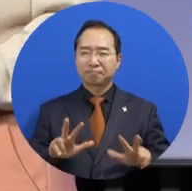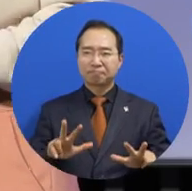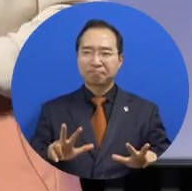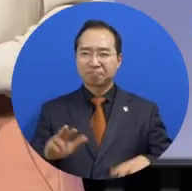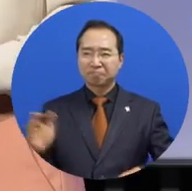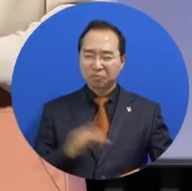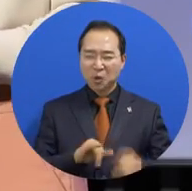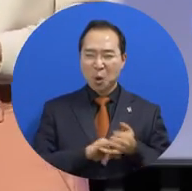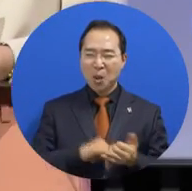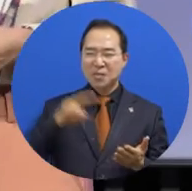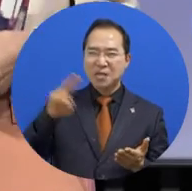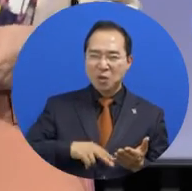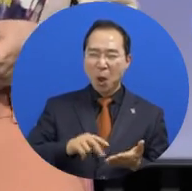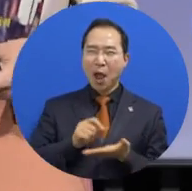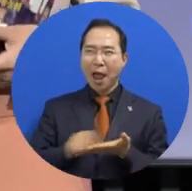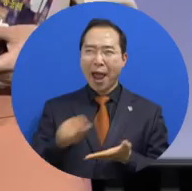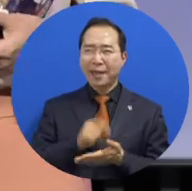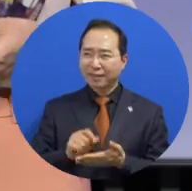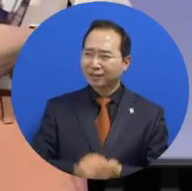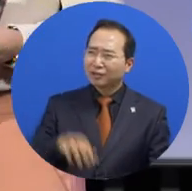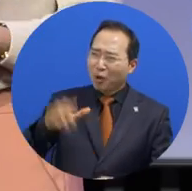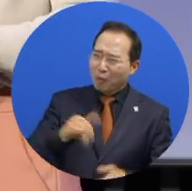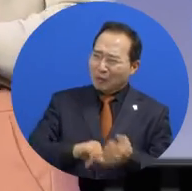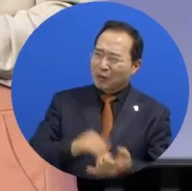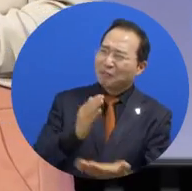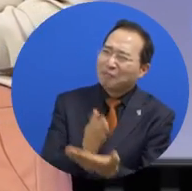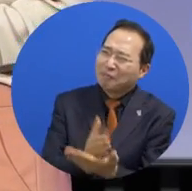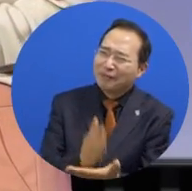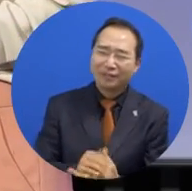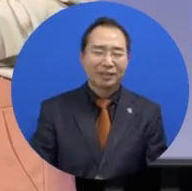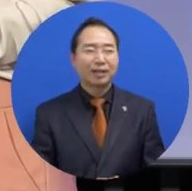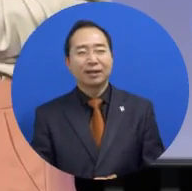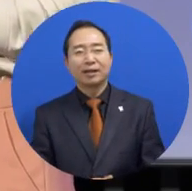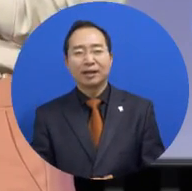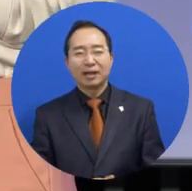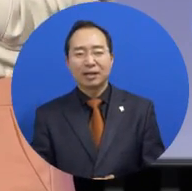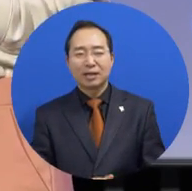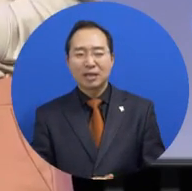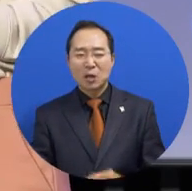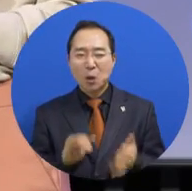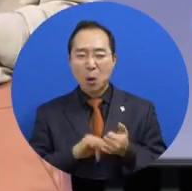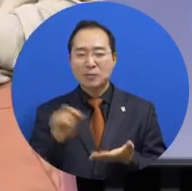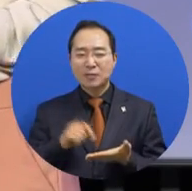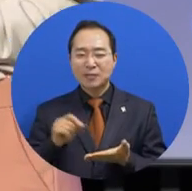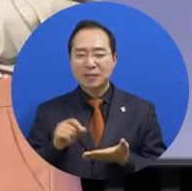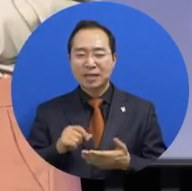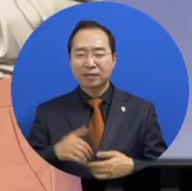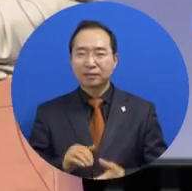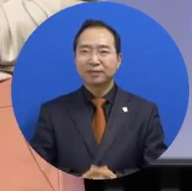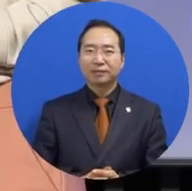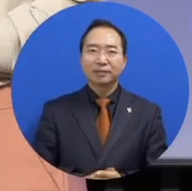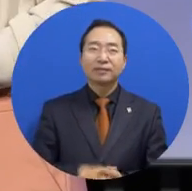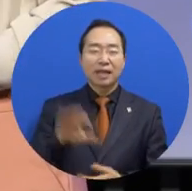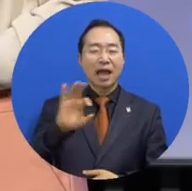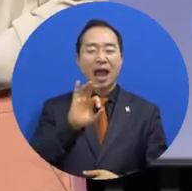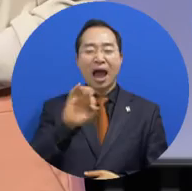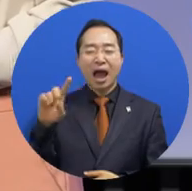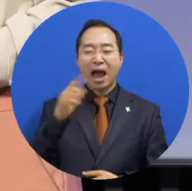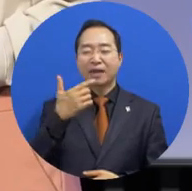정말 지금부터라도 꼭 읽고 써야겠다라는 너무 그렇게 결심하지 결심을 마시고 결심을 하겠다. 아, 이거를 꼭 지켜야 될 텐데. 아, 근데